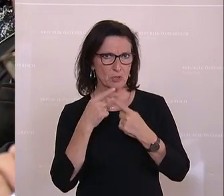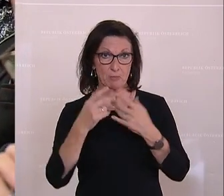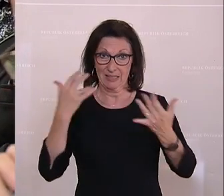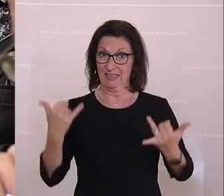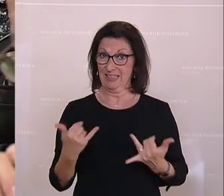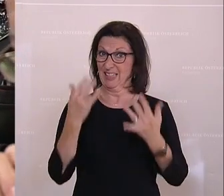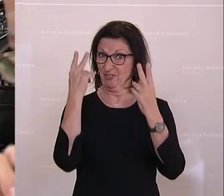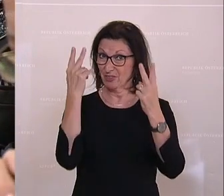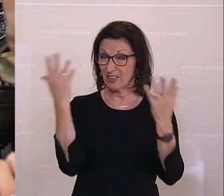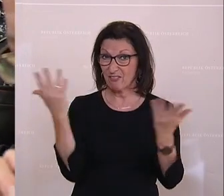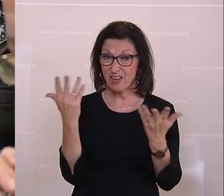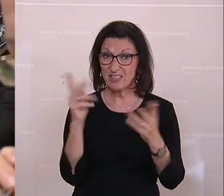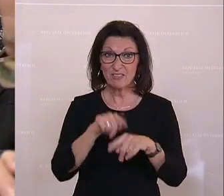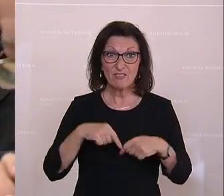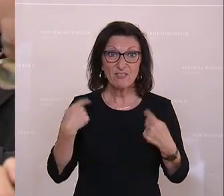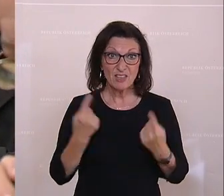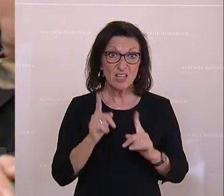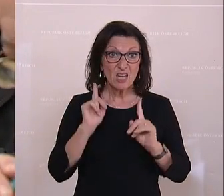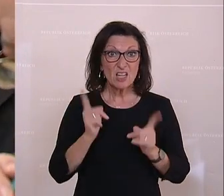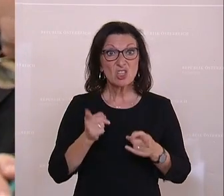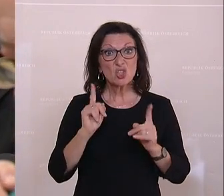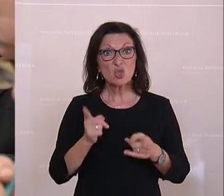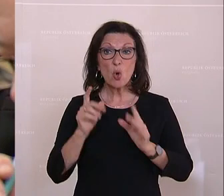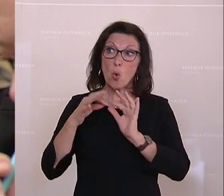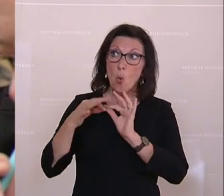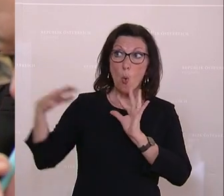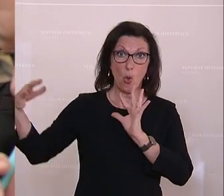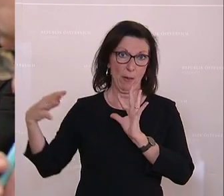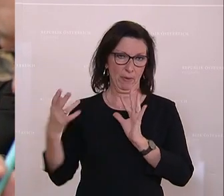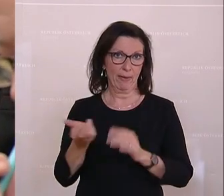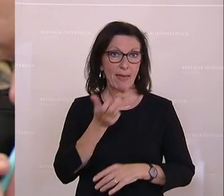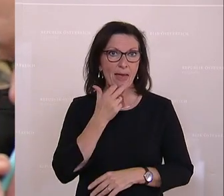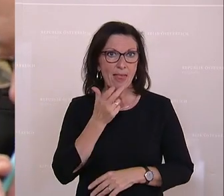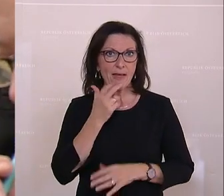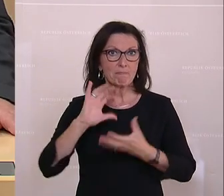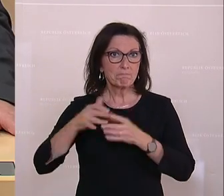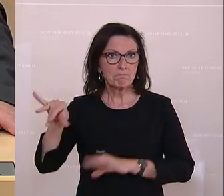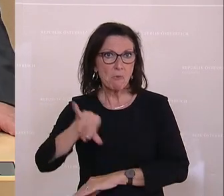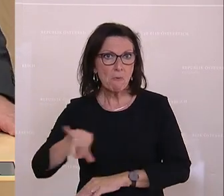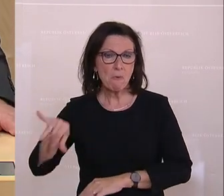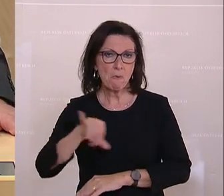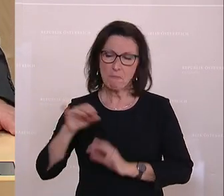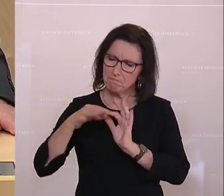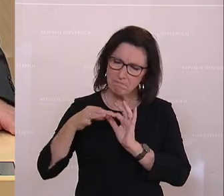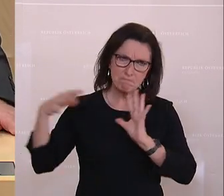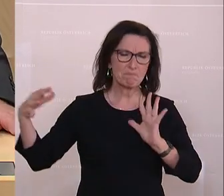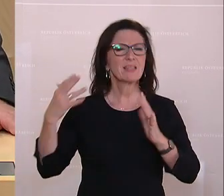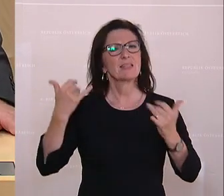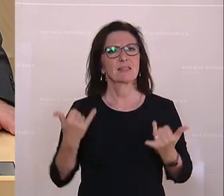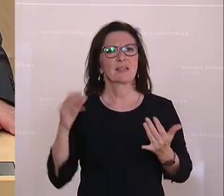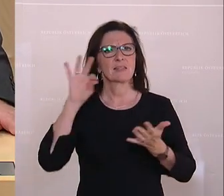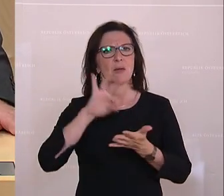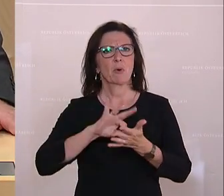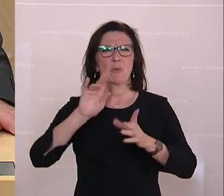darum, dass wir uns unabhängiger machen von fossiler Energie. Und aktuell gibt es durchaus unterschiedlichste und